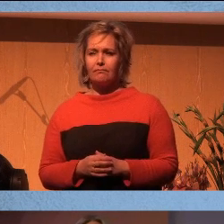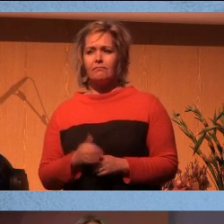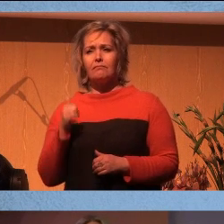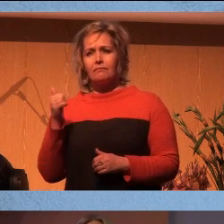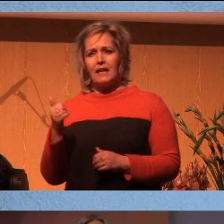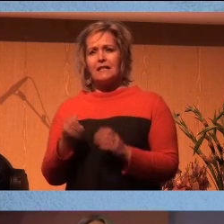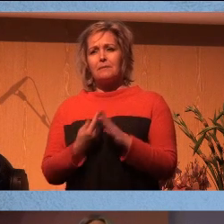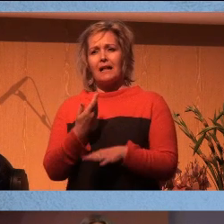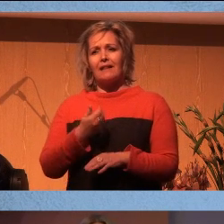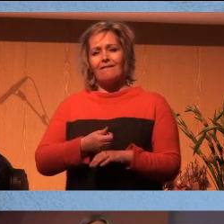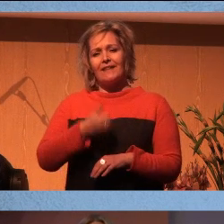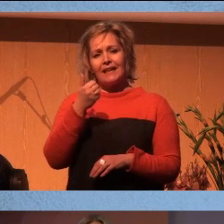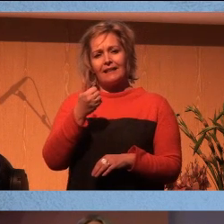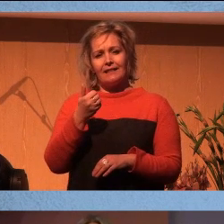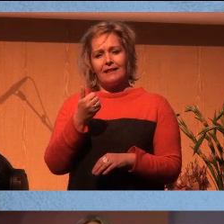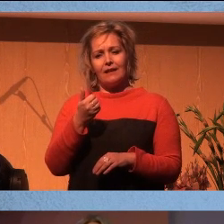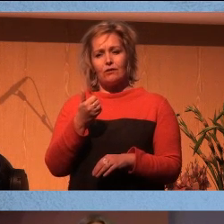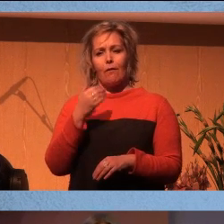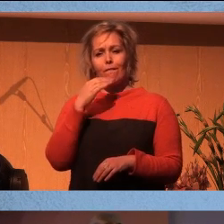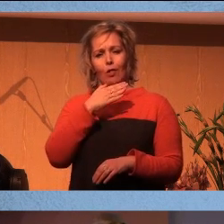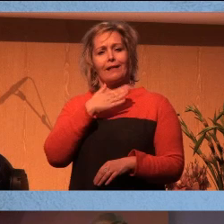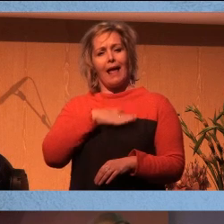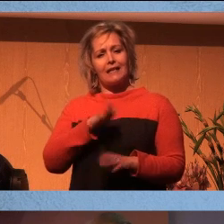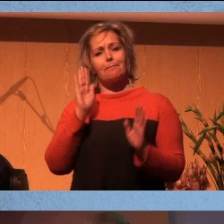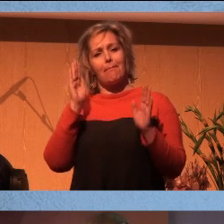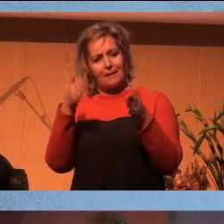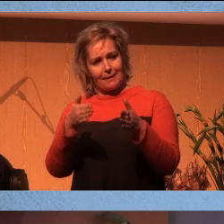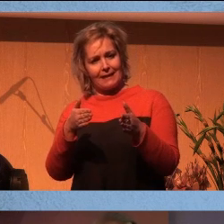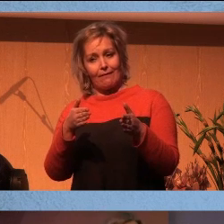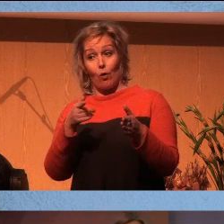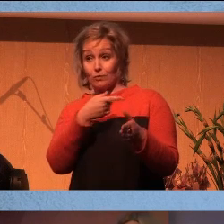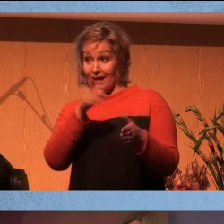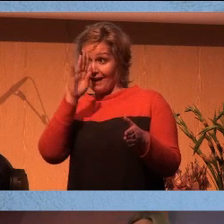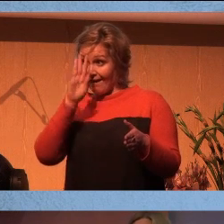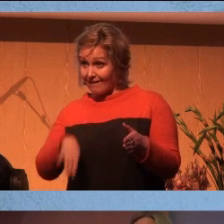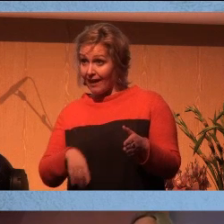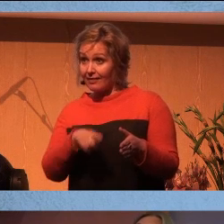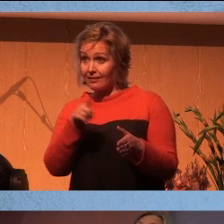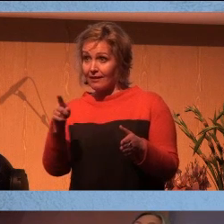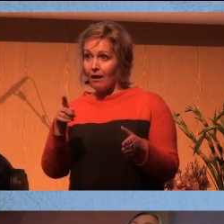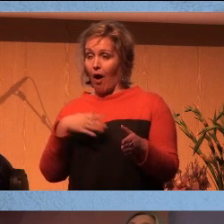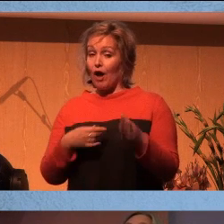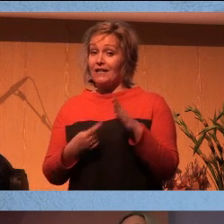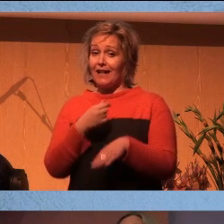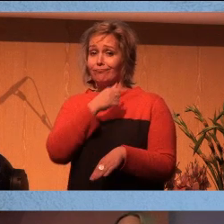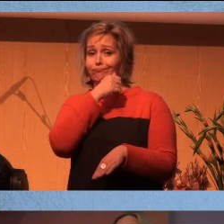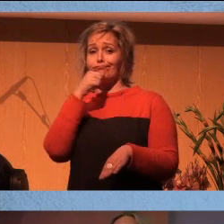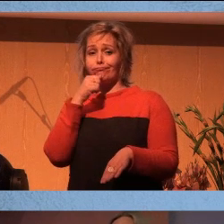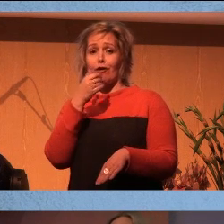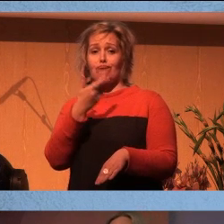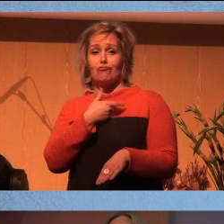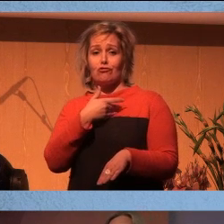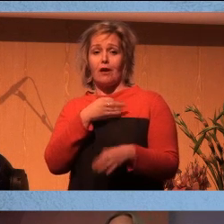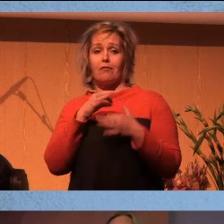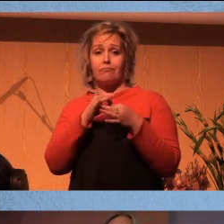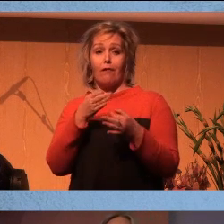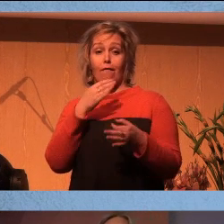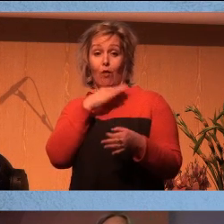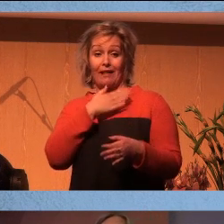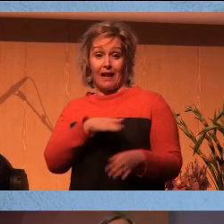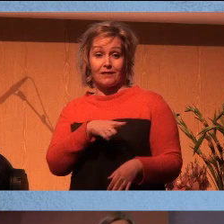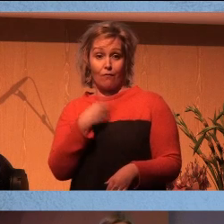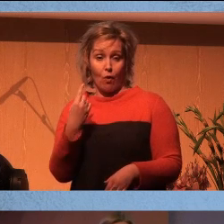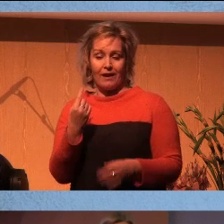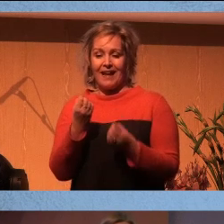Dette er jo særlig viktig i et folkehelseperspektiv. Og som dere vet så har det skjedd enormt mye i folkehelsa vår. Det